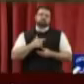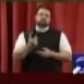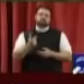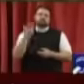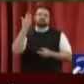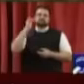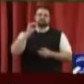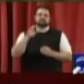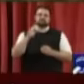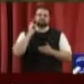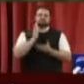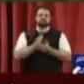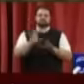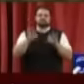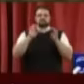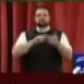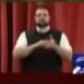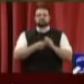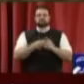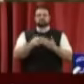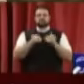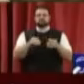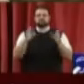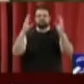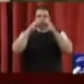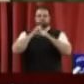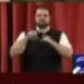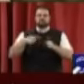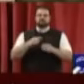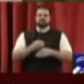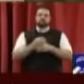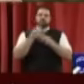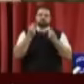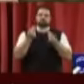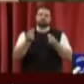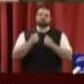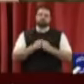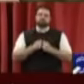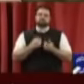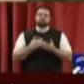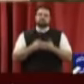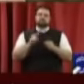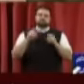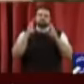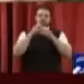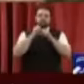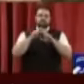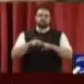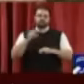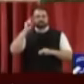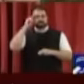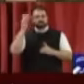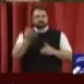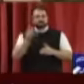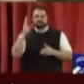sigur soluția. De aceea, noapte, ești feșnic bun. Pentru că tu seara rămâi gândindu-te la ceva, noaptea, nemai fiind